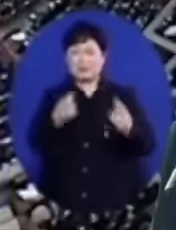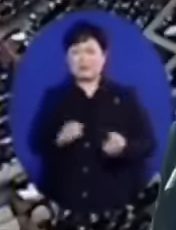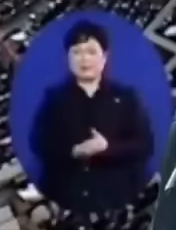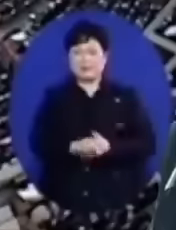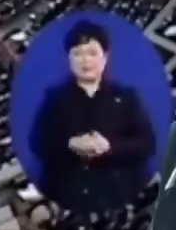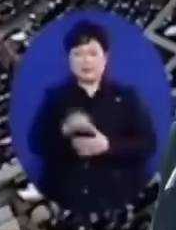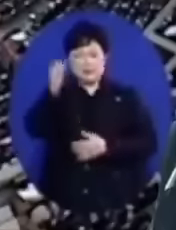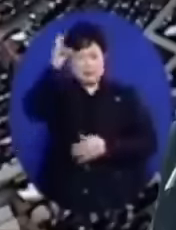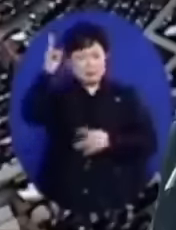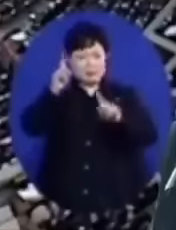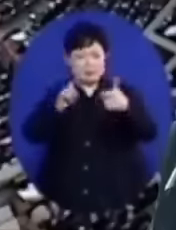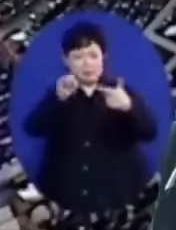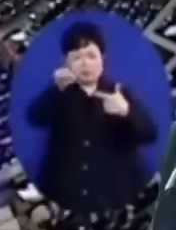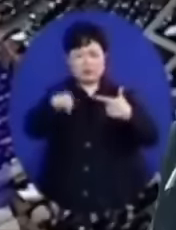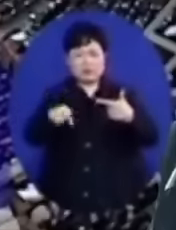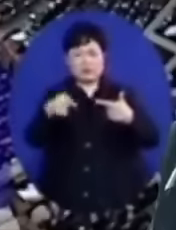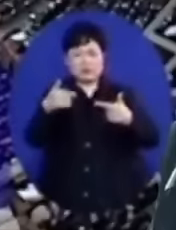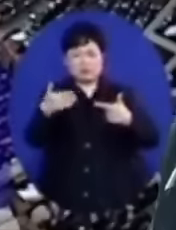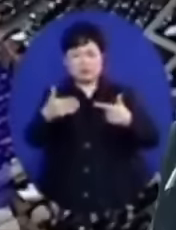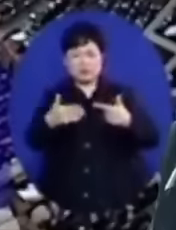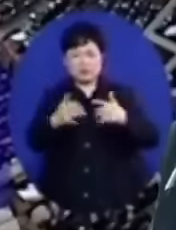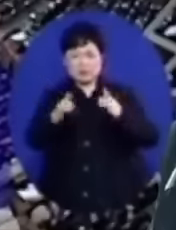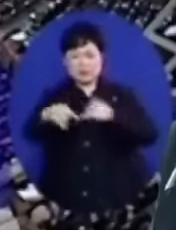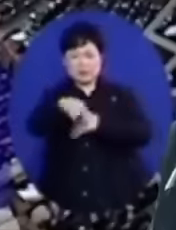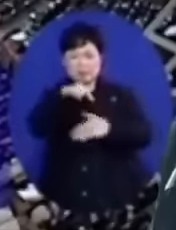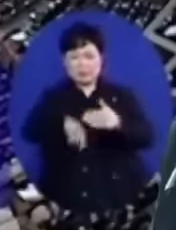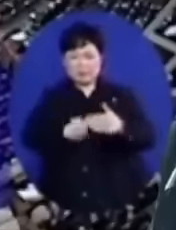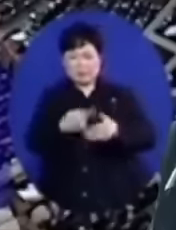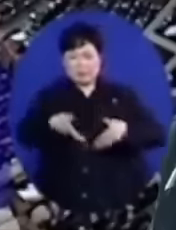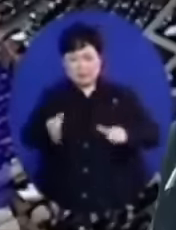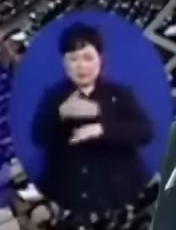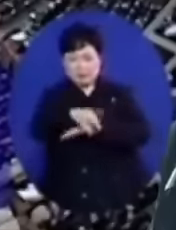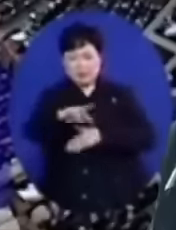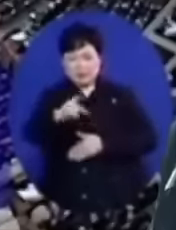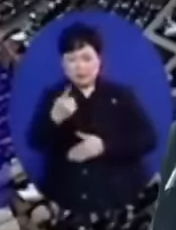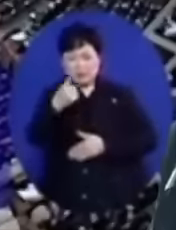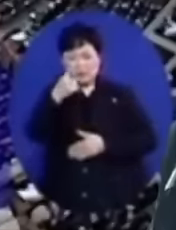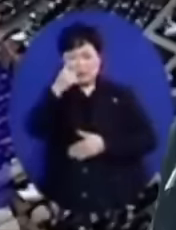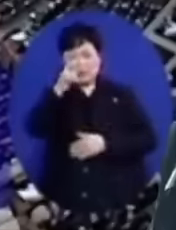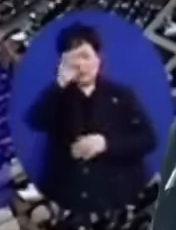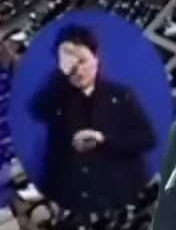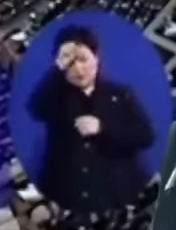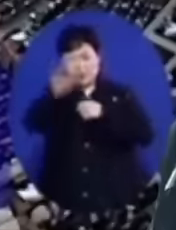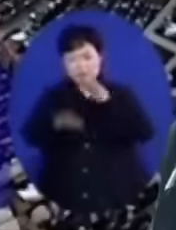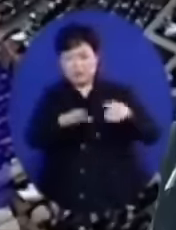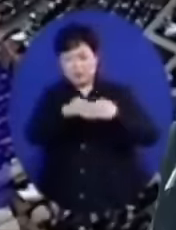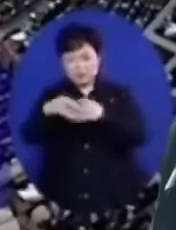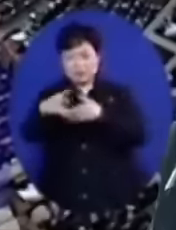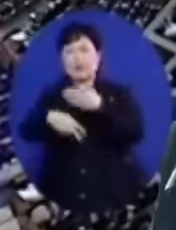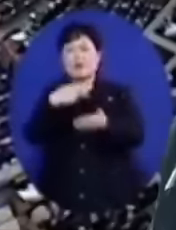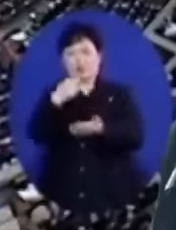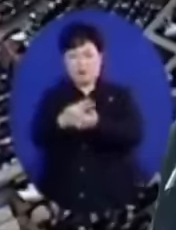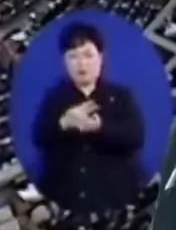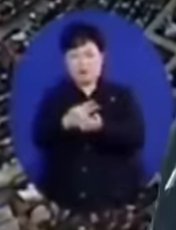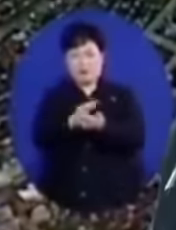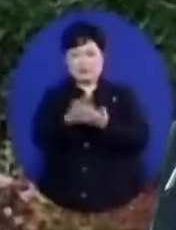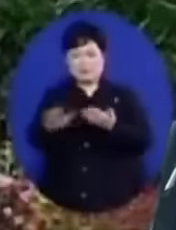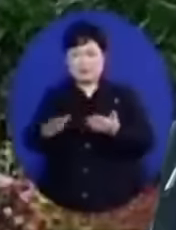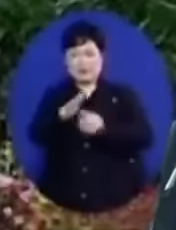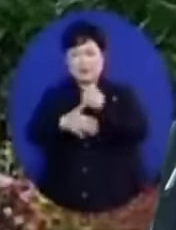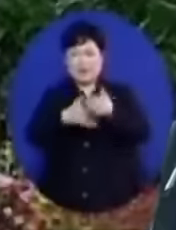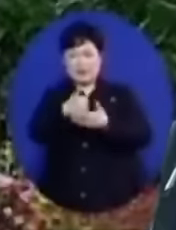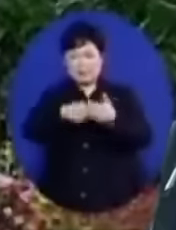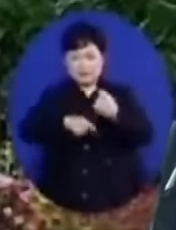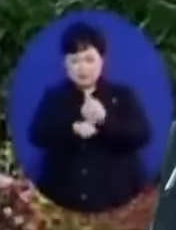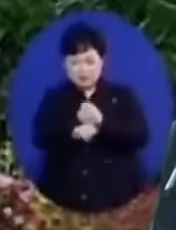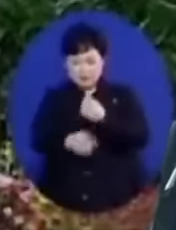잠언 16장 9절 사람이 마음으로 자기의 길을 계획할지라도 그의 걸음을 인도하시는 야훼시니라. 하나님이 당신의 뜻을